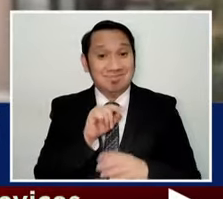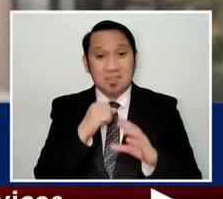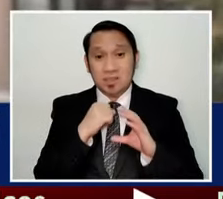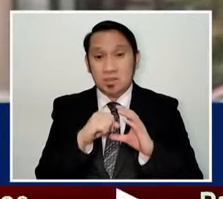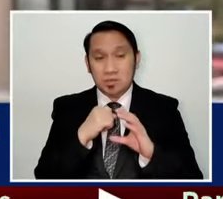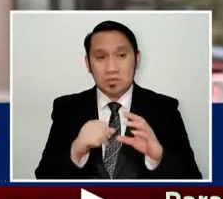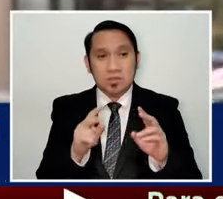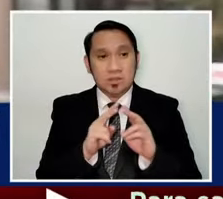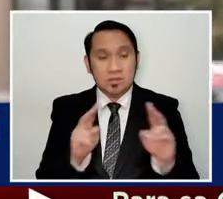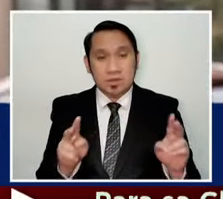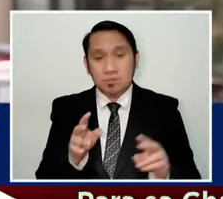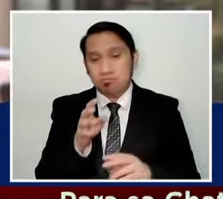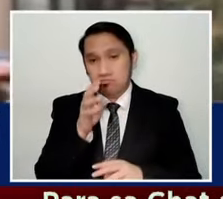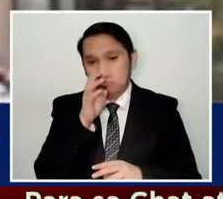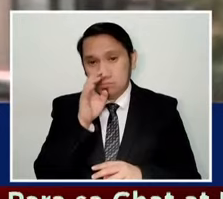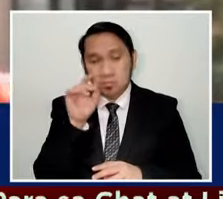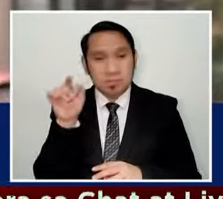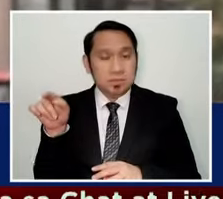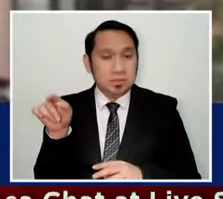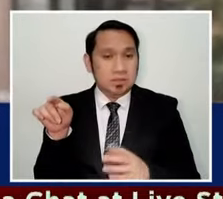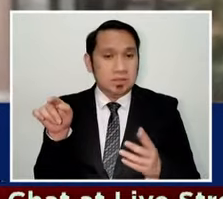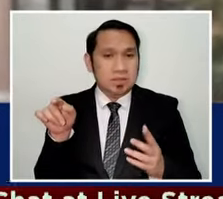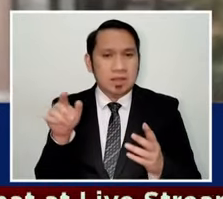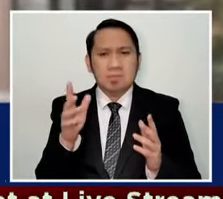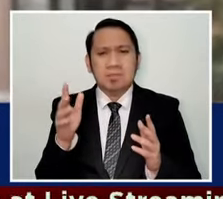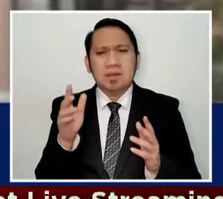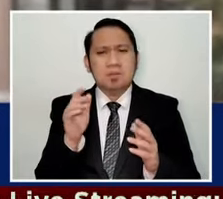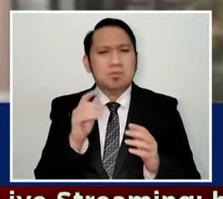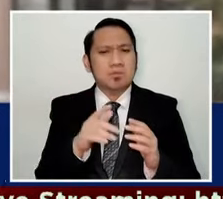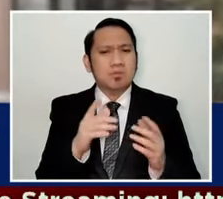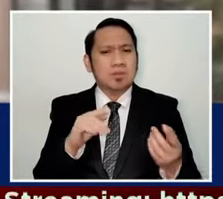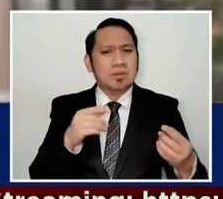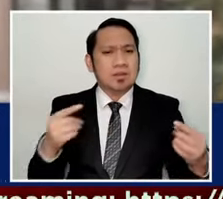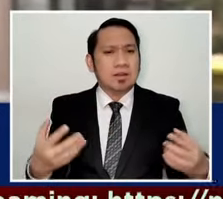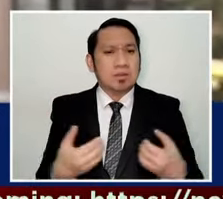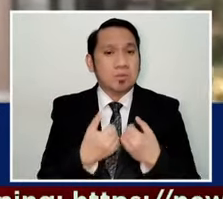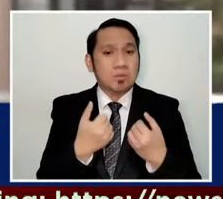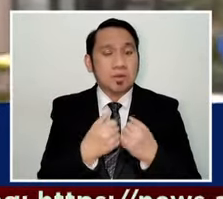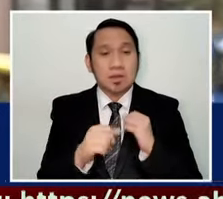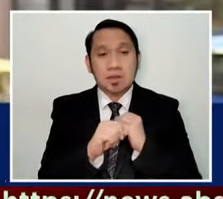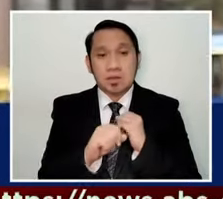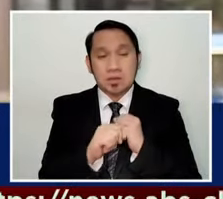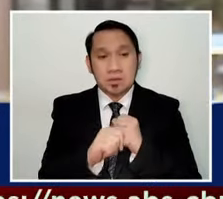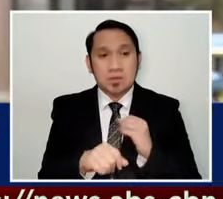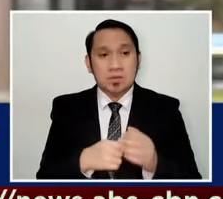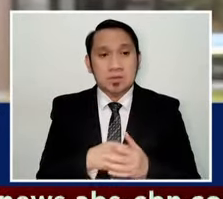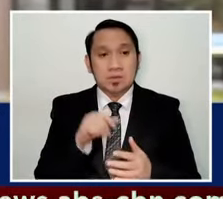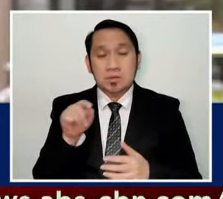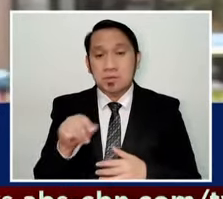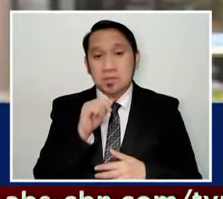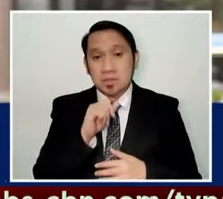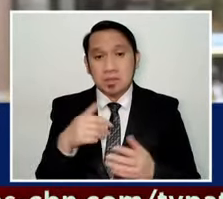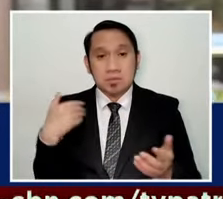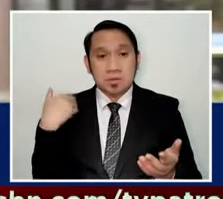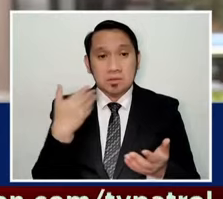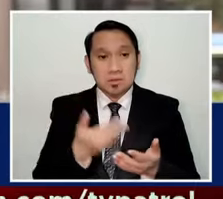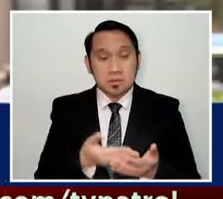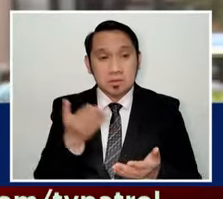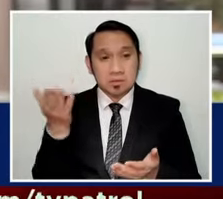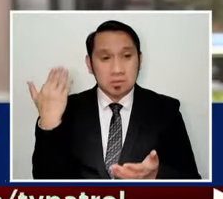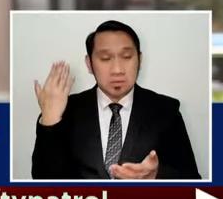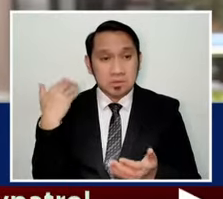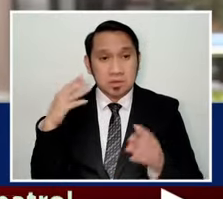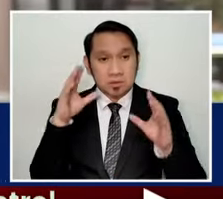na nakatunggali ni Pangulong Ferdinand Marcos Jr. noong kampanya. Katunayan, hindi nga ito pinuntahan ni Marcos noong presidential campaign.